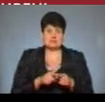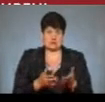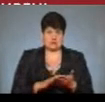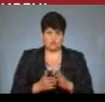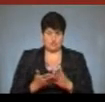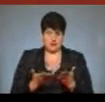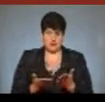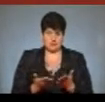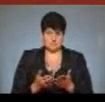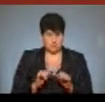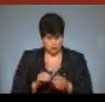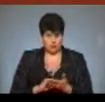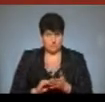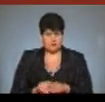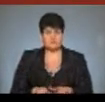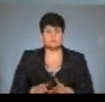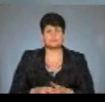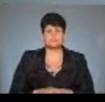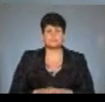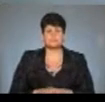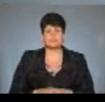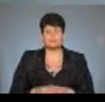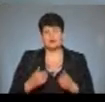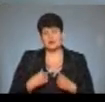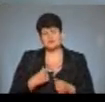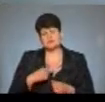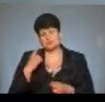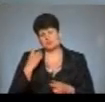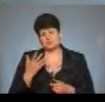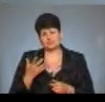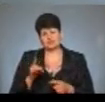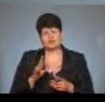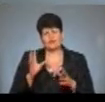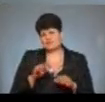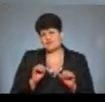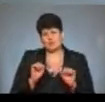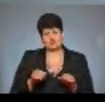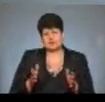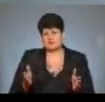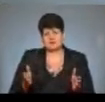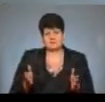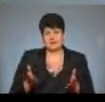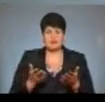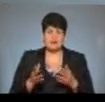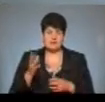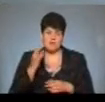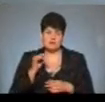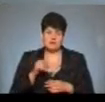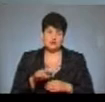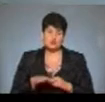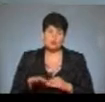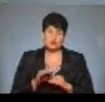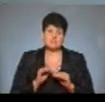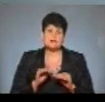і чи не може вона повторитися? Ну, все, я собі думаю, що все можливе, але враховуючи те, що